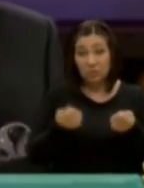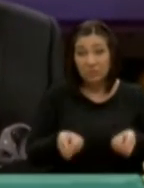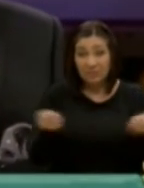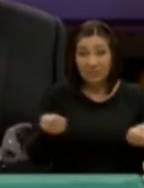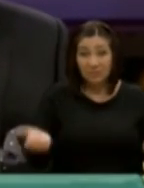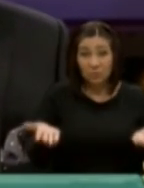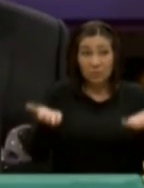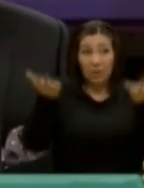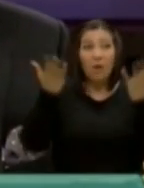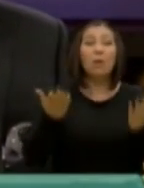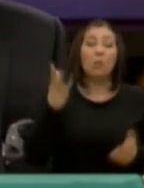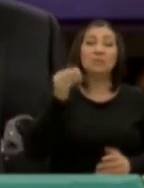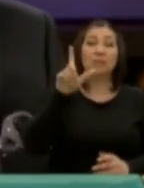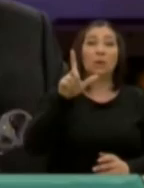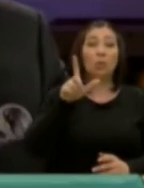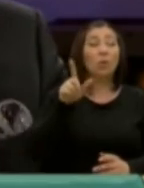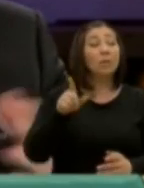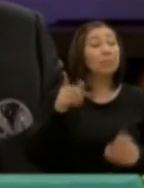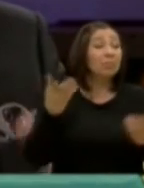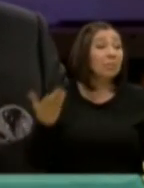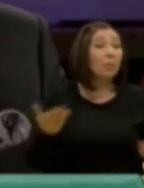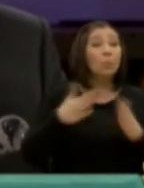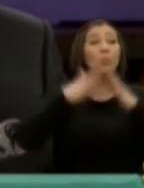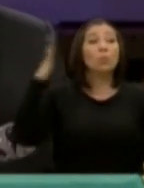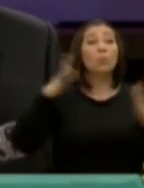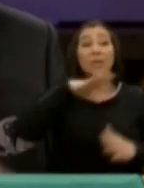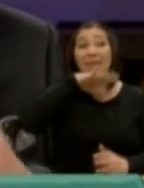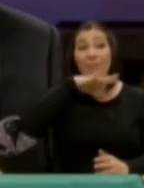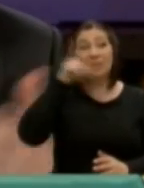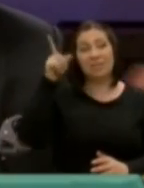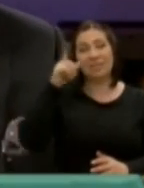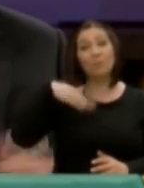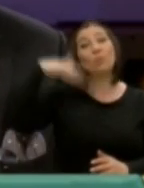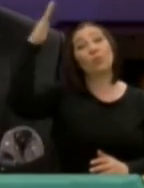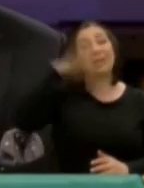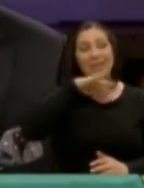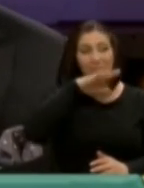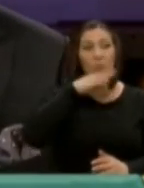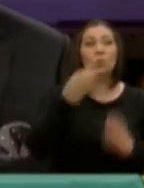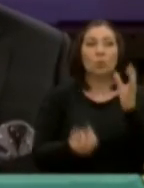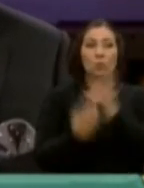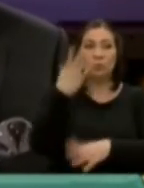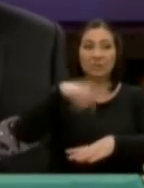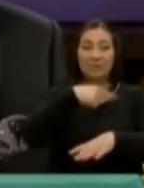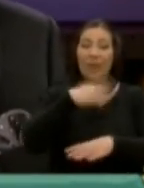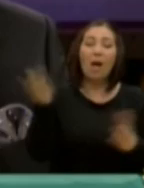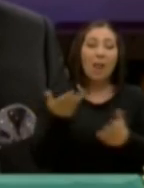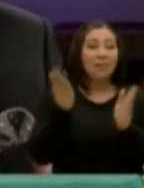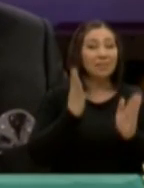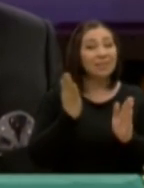olayım. Tabii ki büyük dedemin kurduğu zaman da insanlar halen daha iş